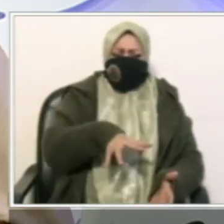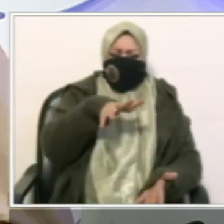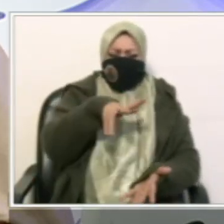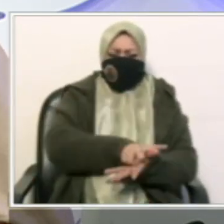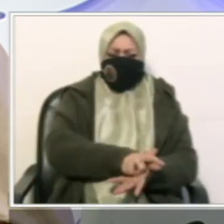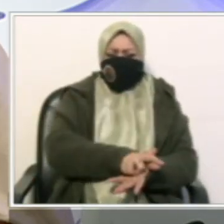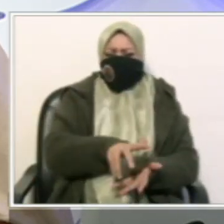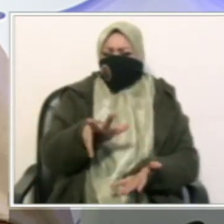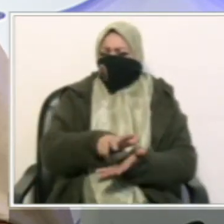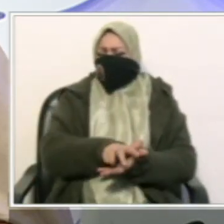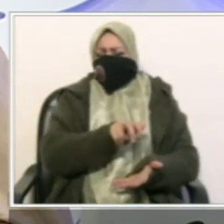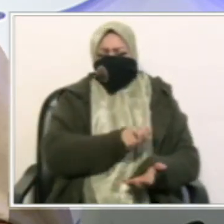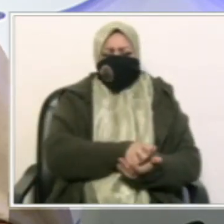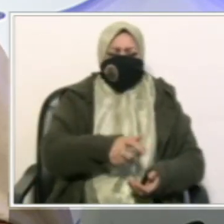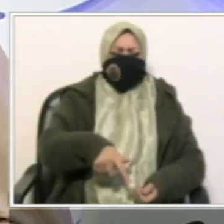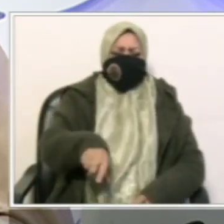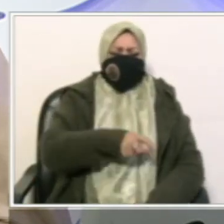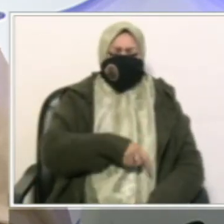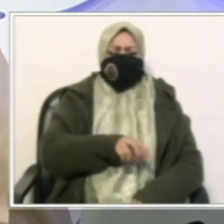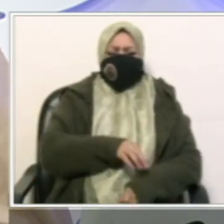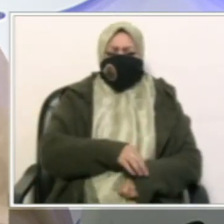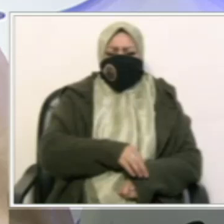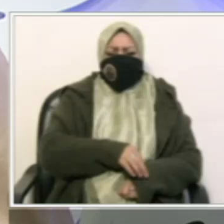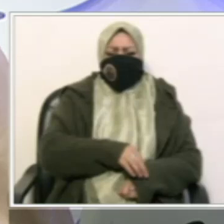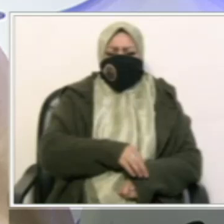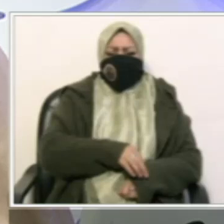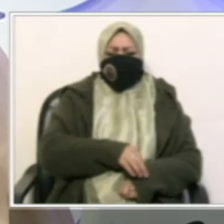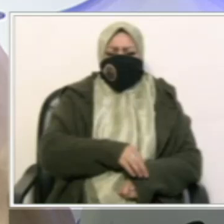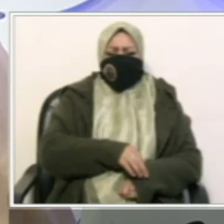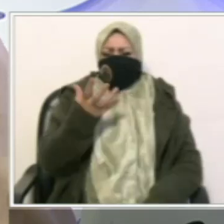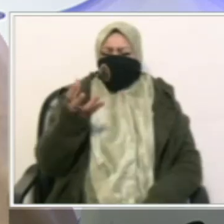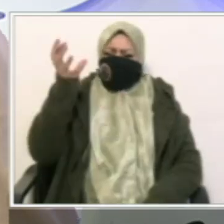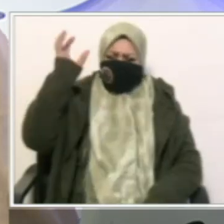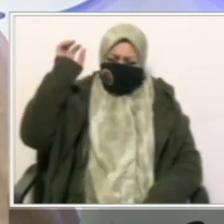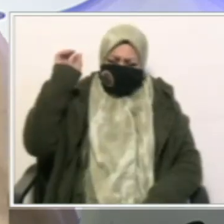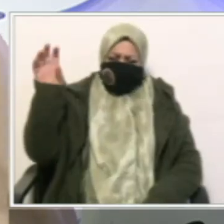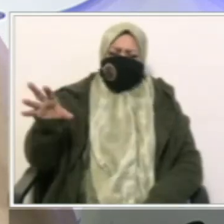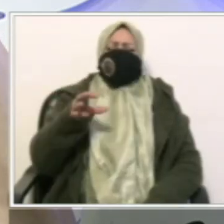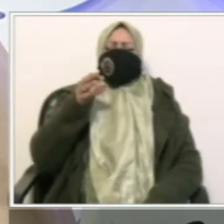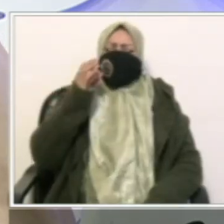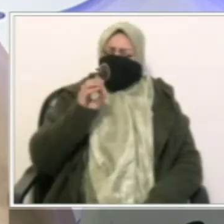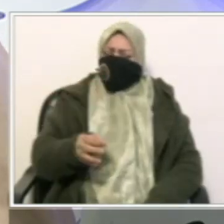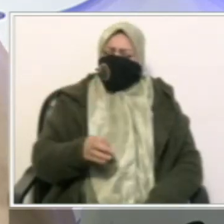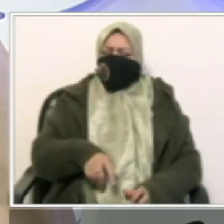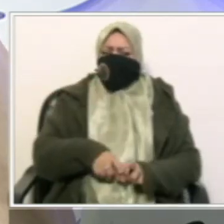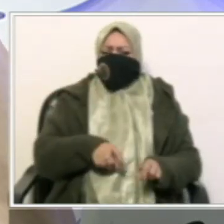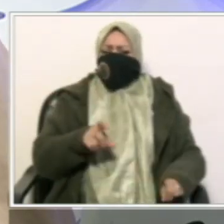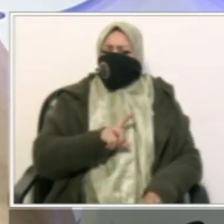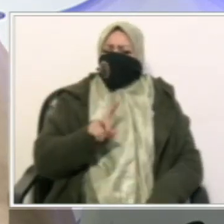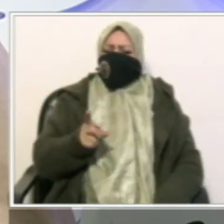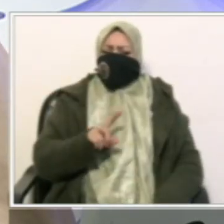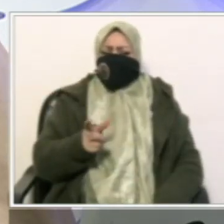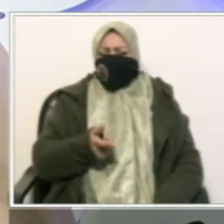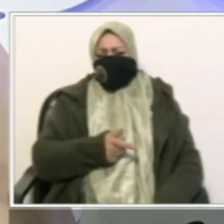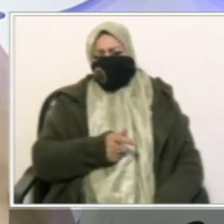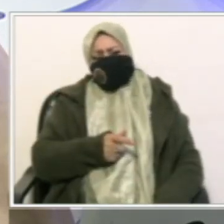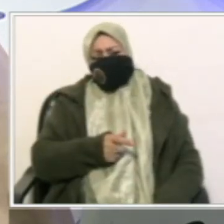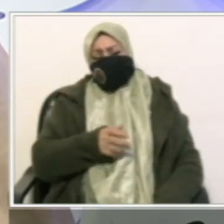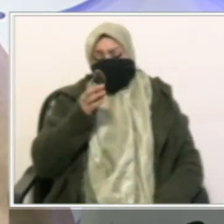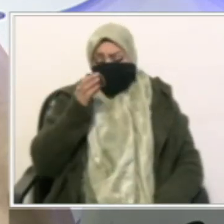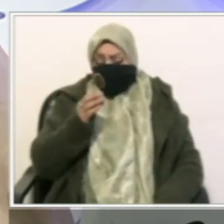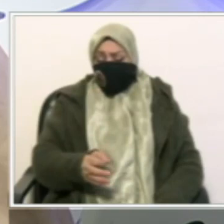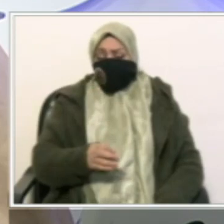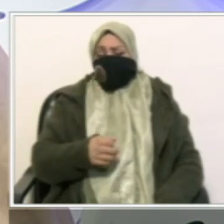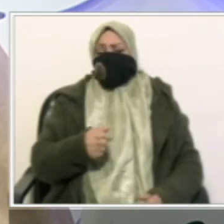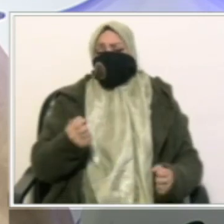بيده بحجارته وبعصاه. فهذا هو والعياذ بالله من الخذلان. وما ترك الناس